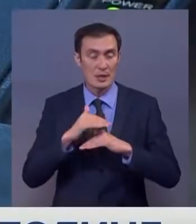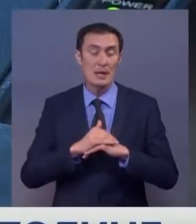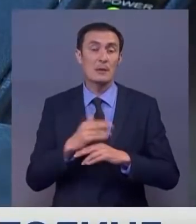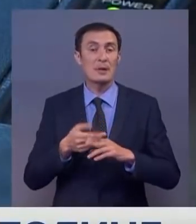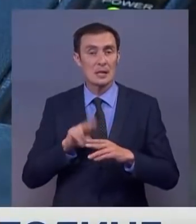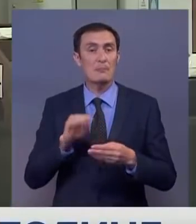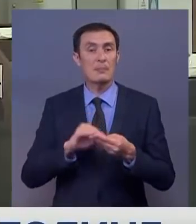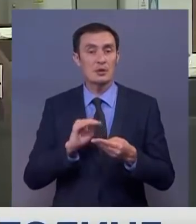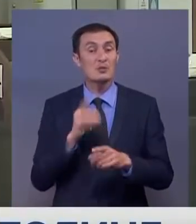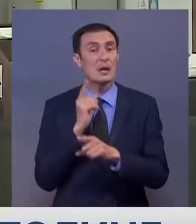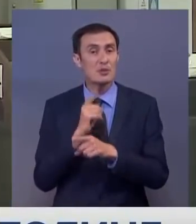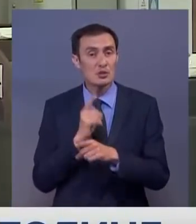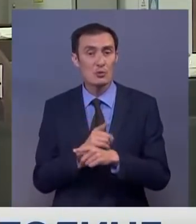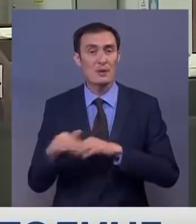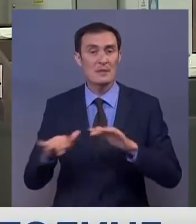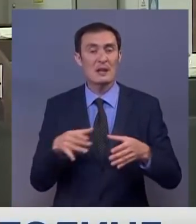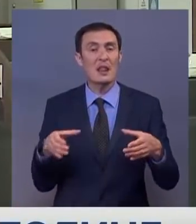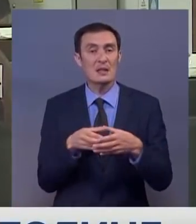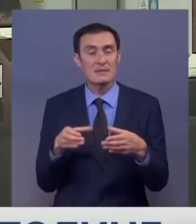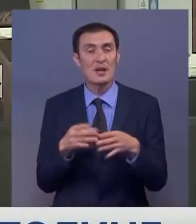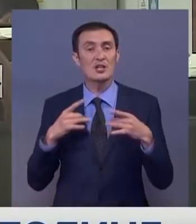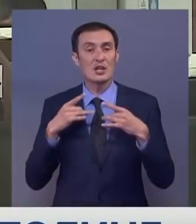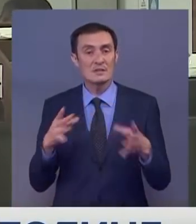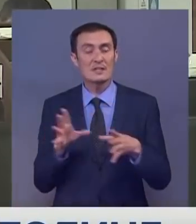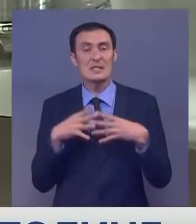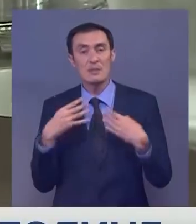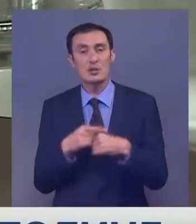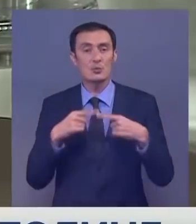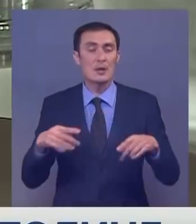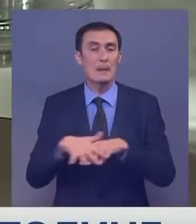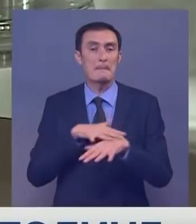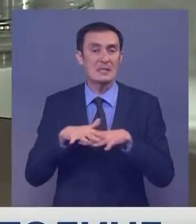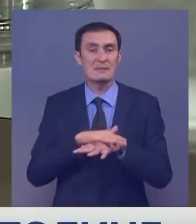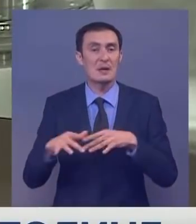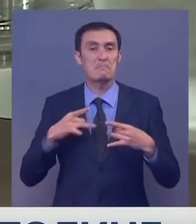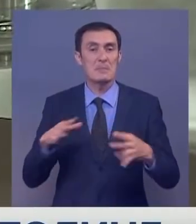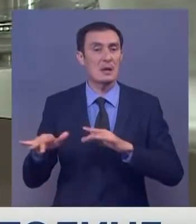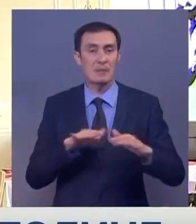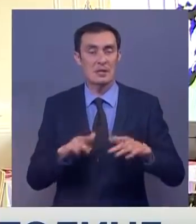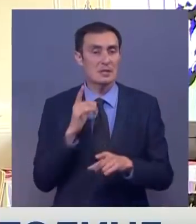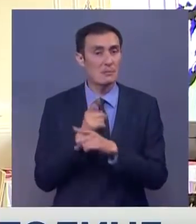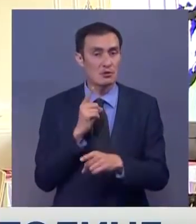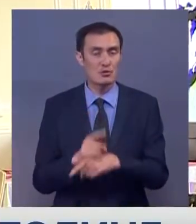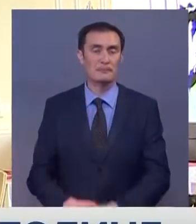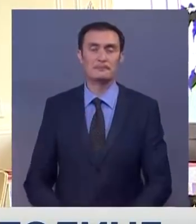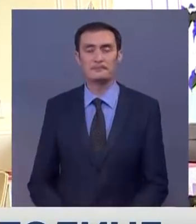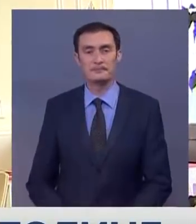этом по-прежнему запрещено проведение коллективных, торжественных, семейных и других массовых мероприятий.